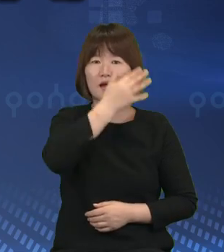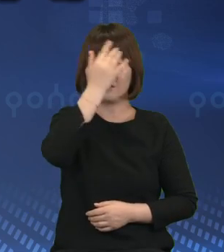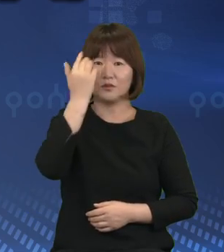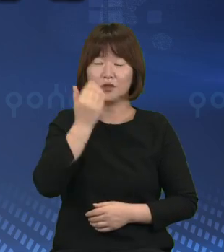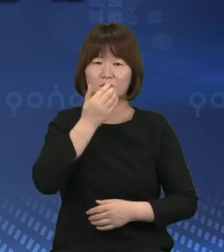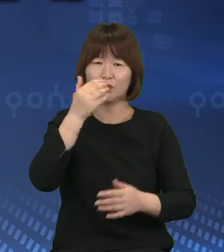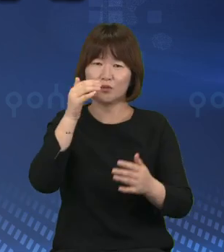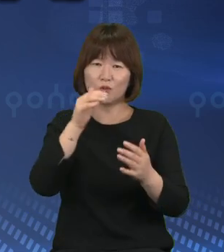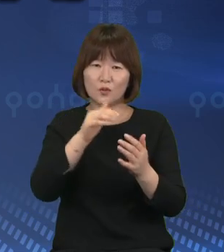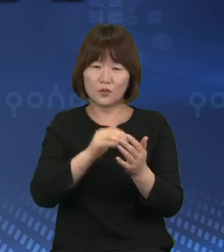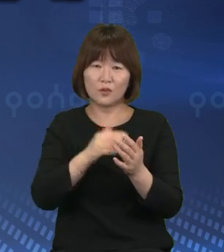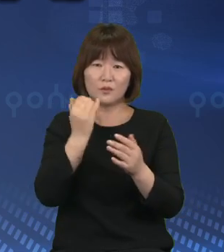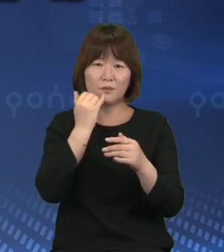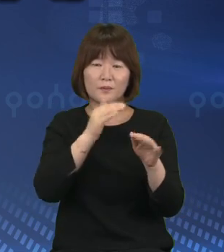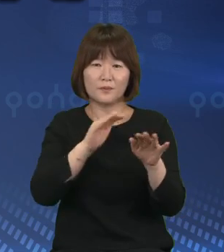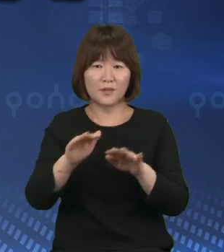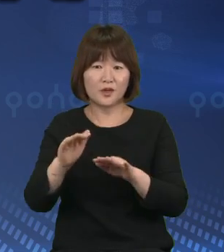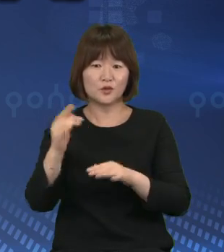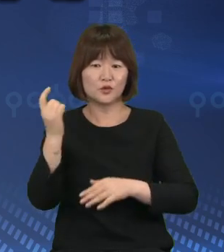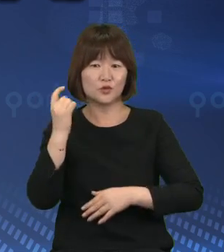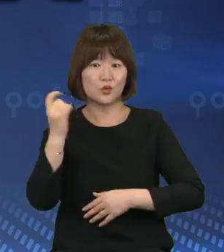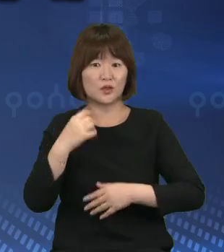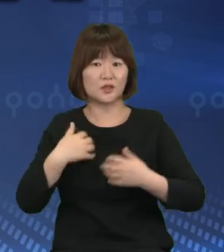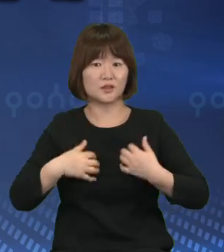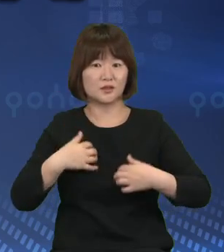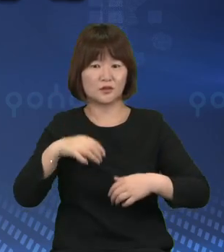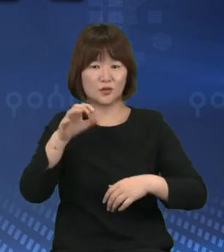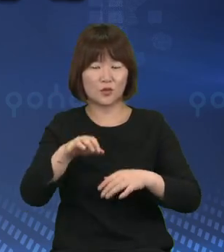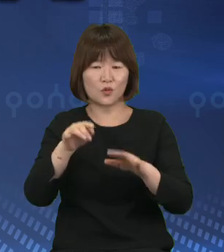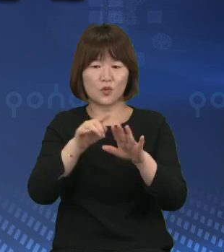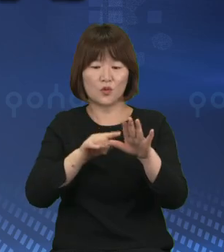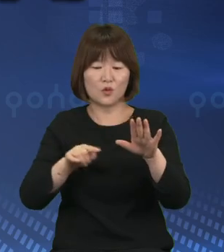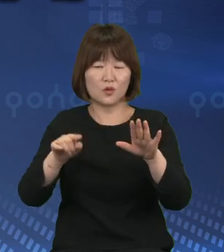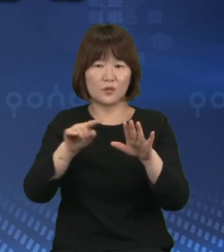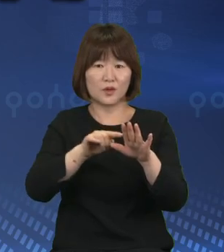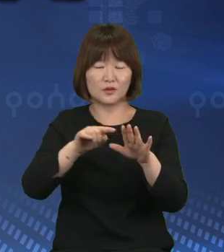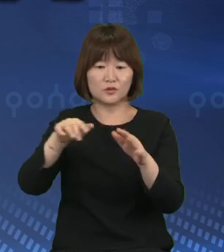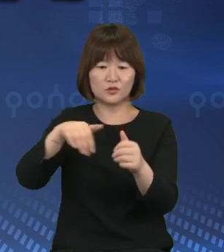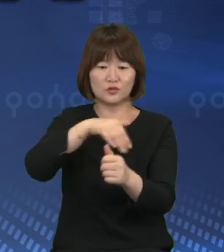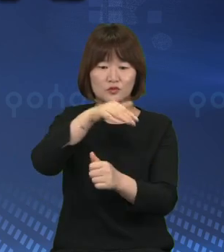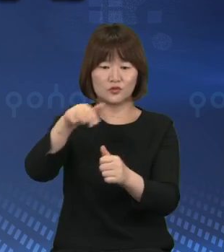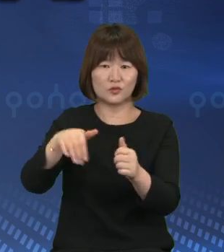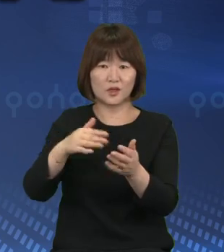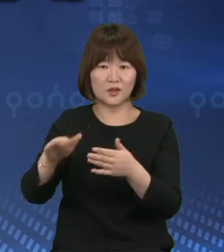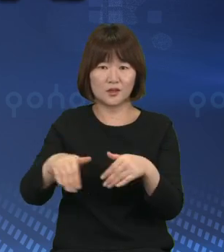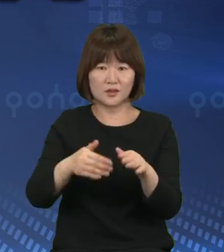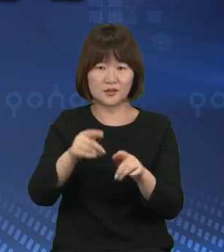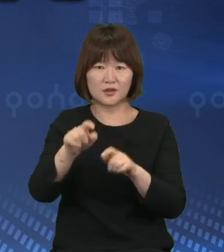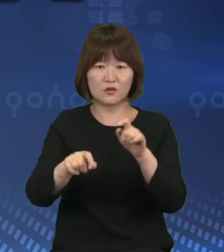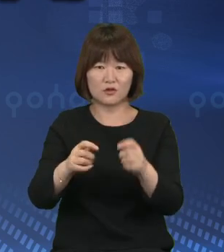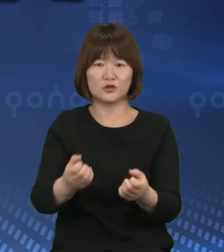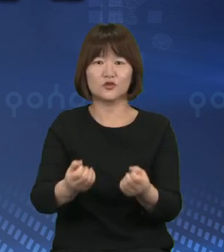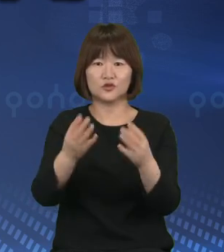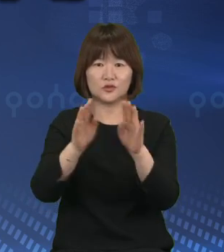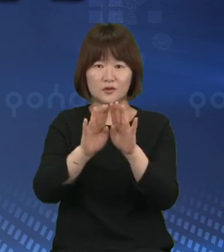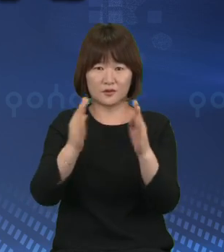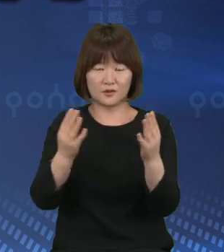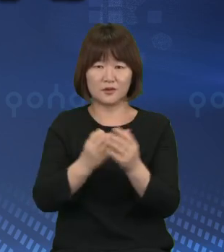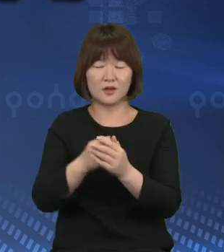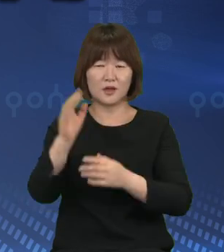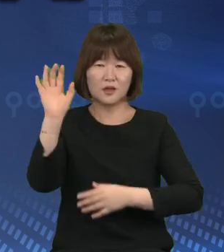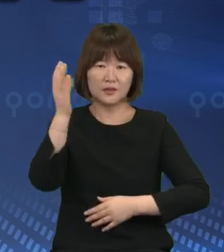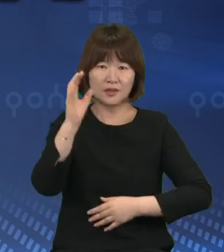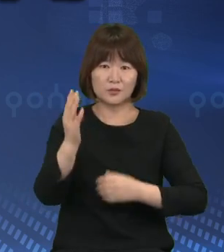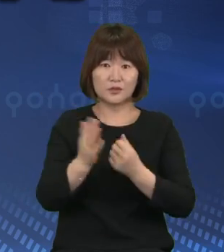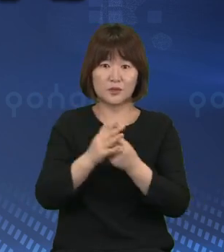포항의 아름다운 기암절벽과 파도 소리를 즐길 수 있는 곳, 호미반도 해안둘레길에서 걷기 축제가 열렸습니다. 태풍으로